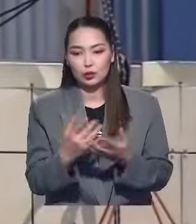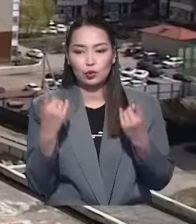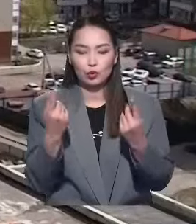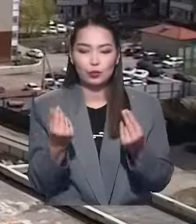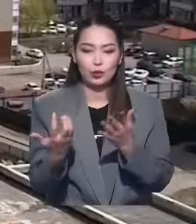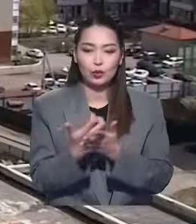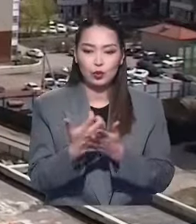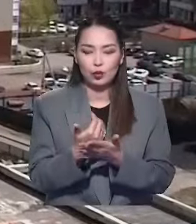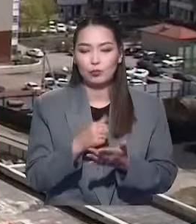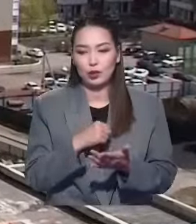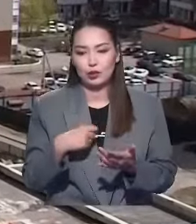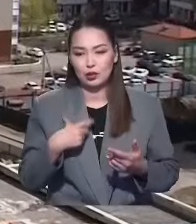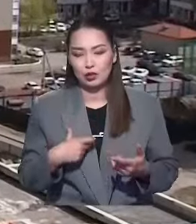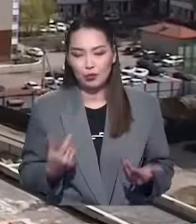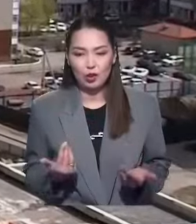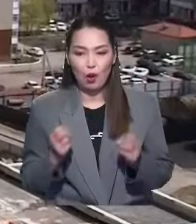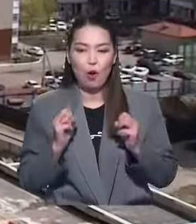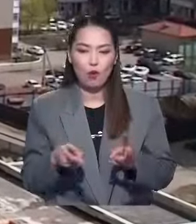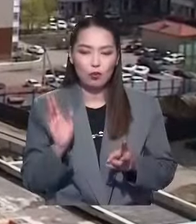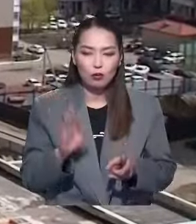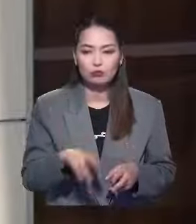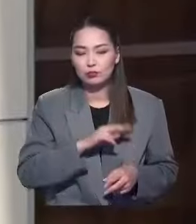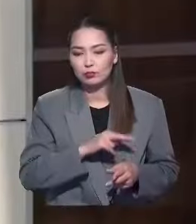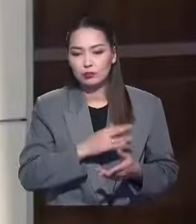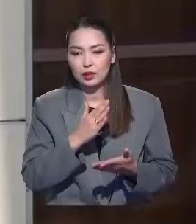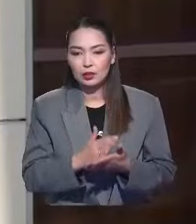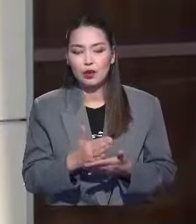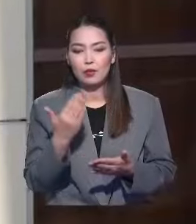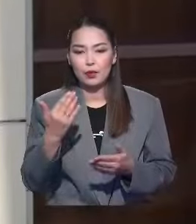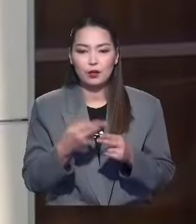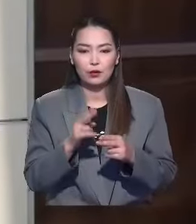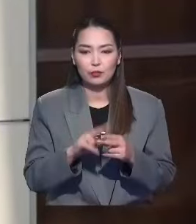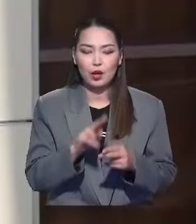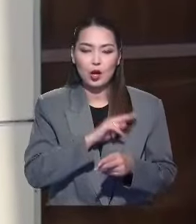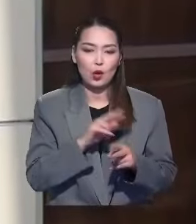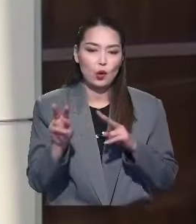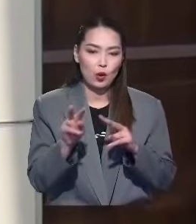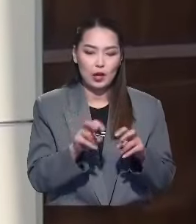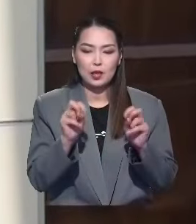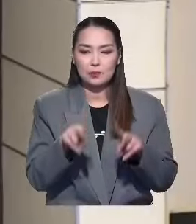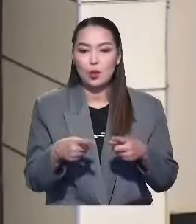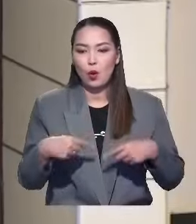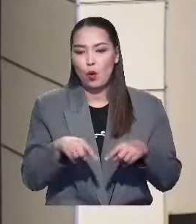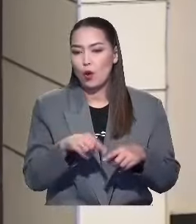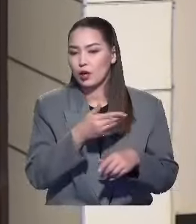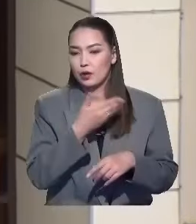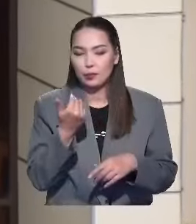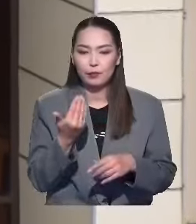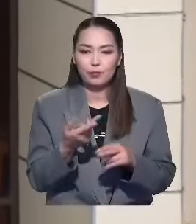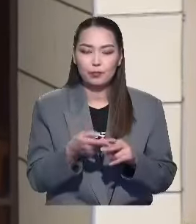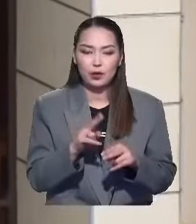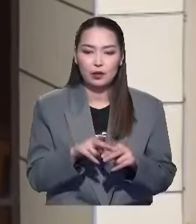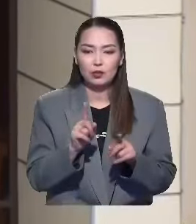қызығып, өмірімен қош айтысып жататындар да бар. Елімізде өндірістік альпинистердің жұмысын қадағалайтын органдар жоқ. Бұл мамандық иелерін